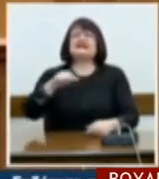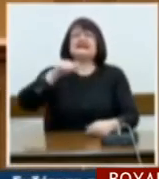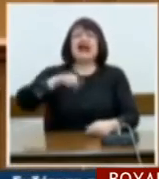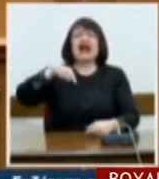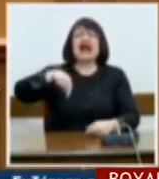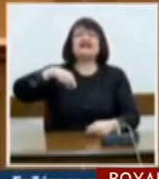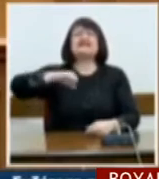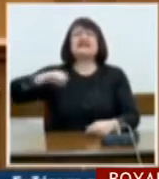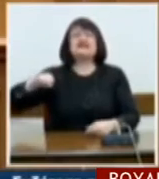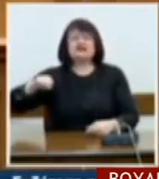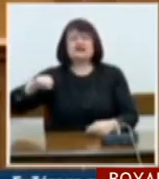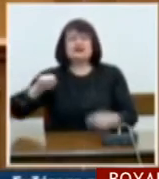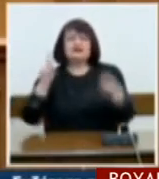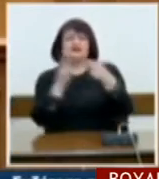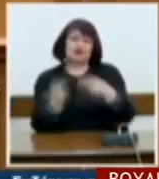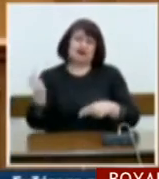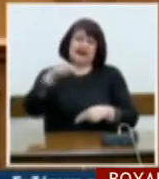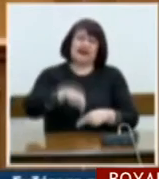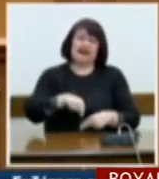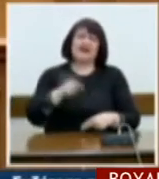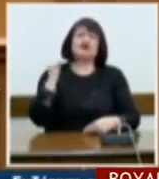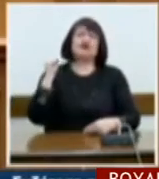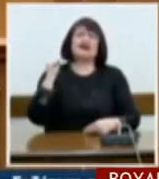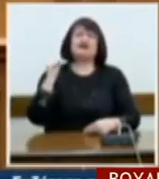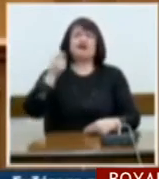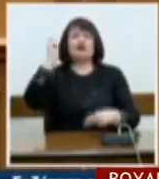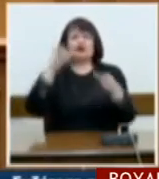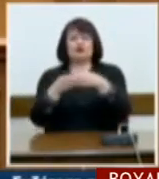δε συνεδριάσεις του Σοσιαλιστικού Κόμματος επιλέγετε πάντα